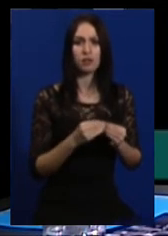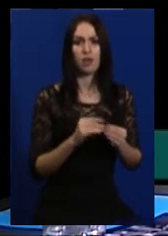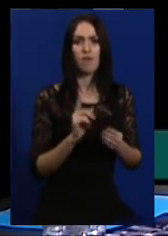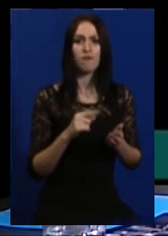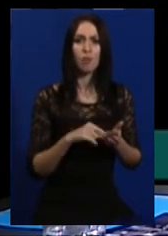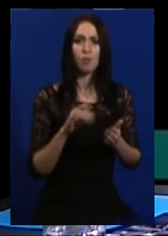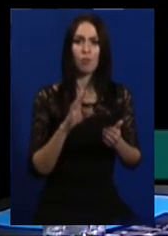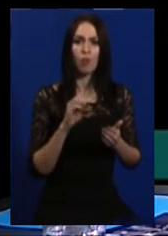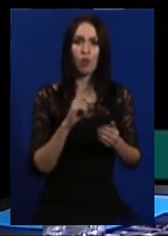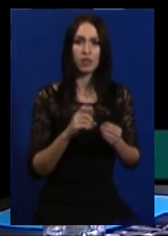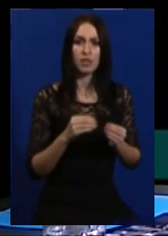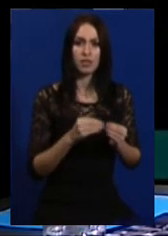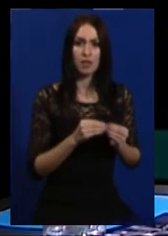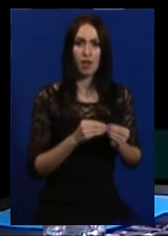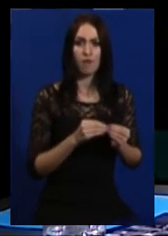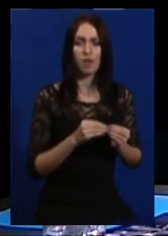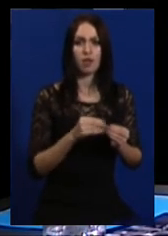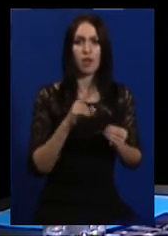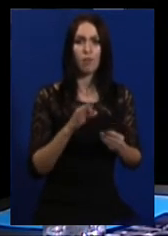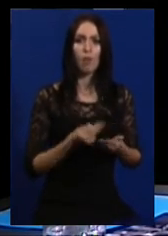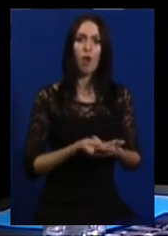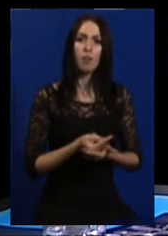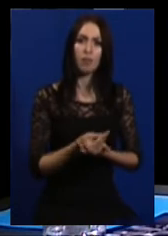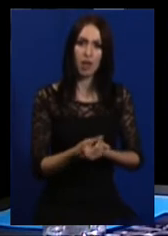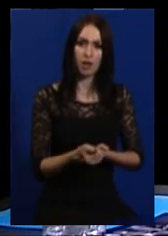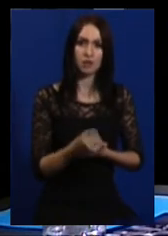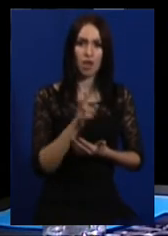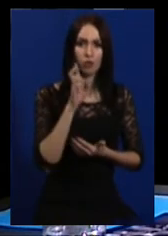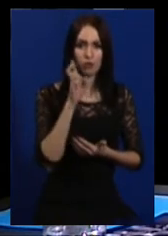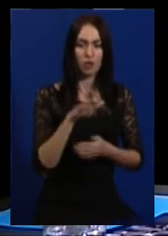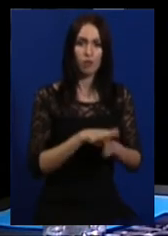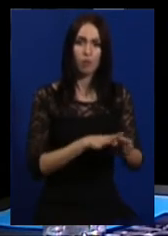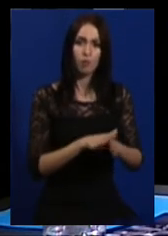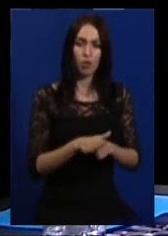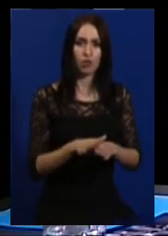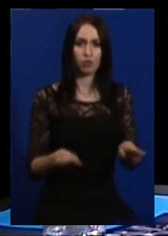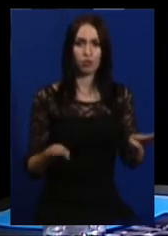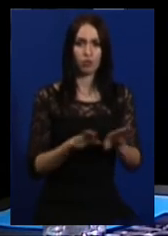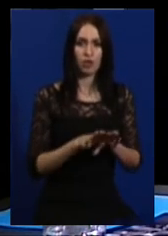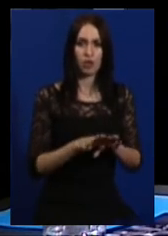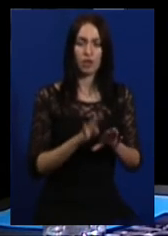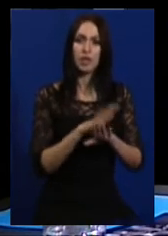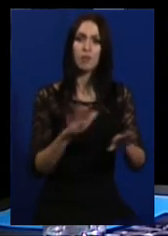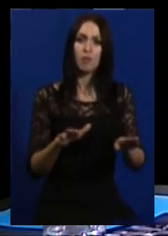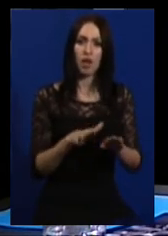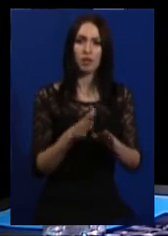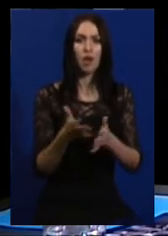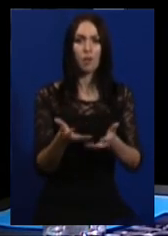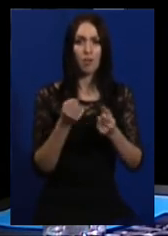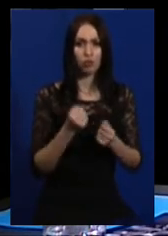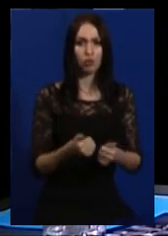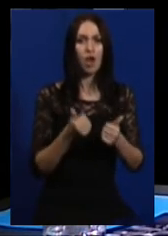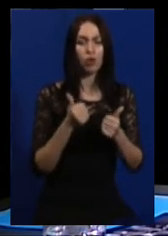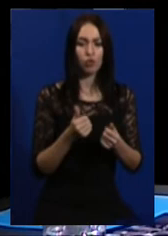протезирования по оплате государством полностью закрыт ребята получают хорошие качественные